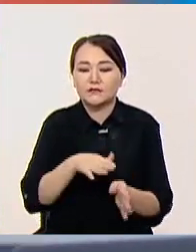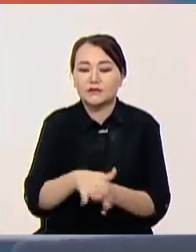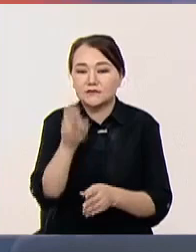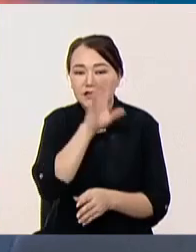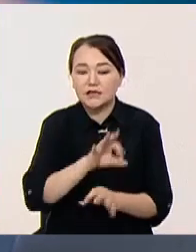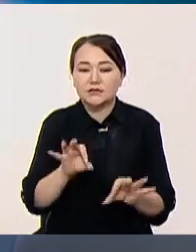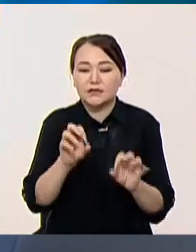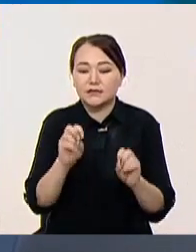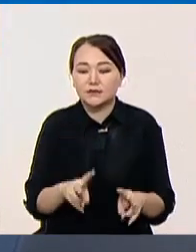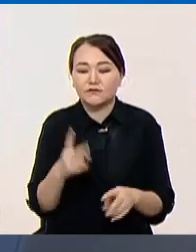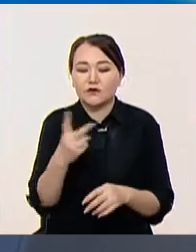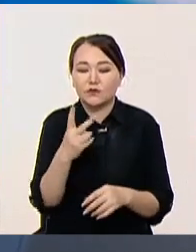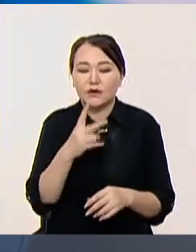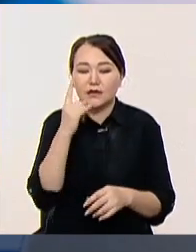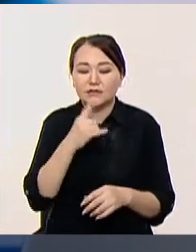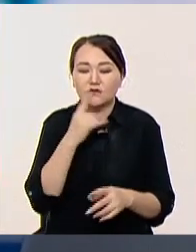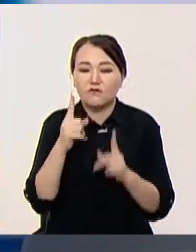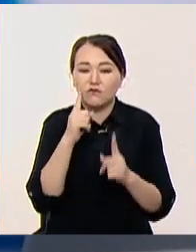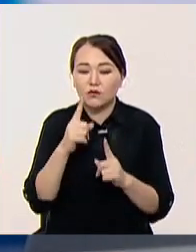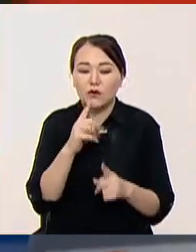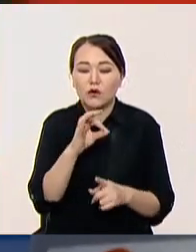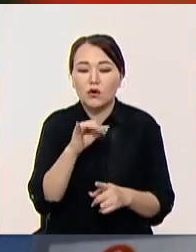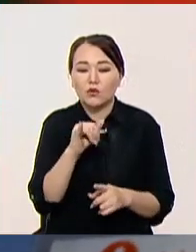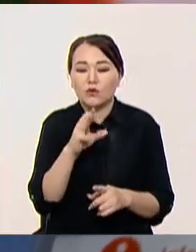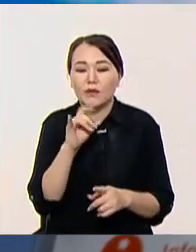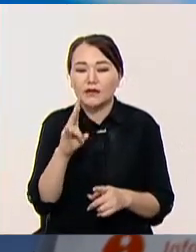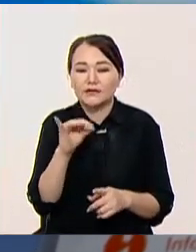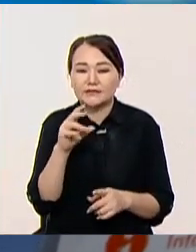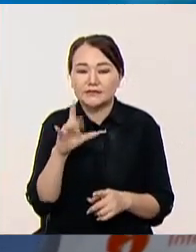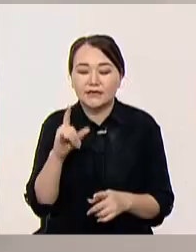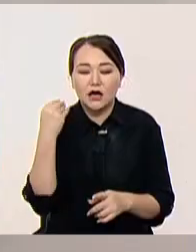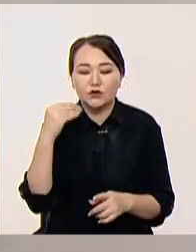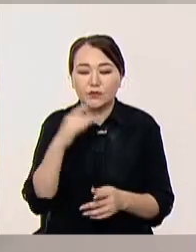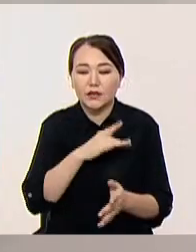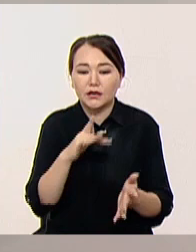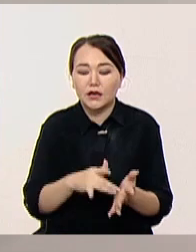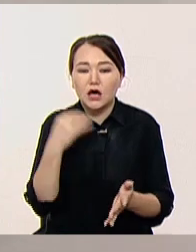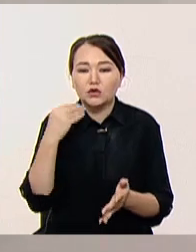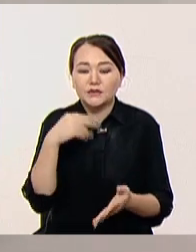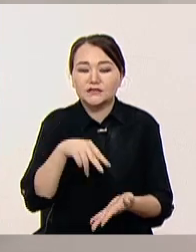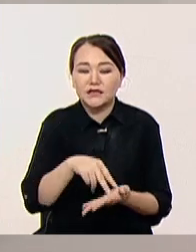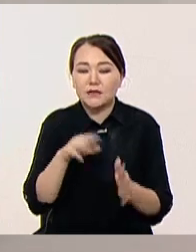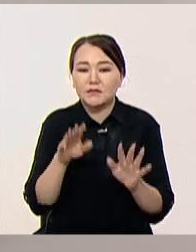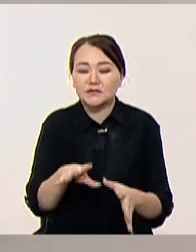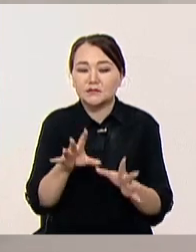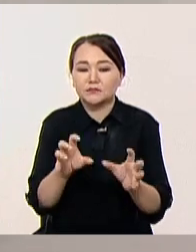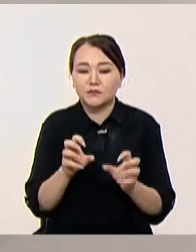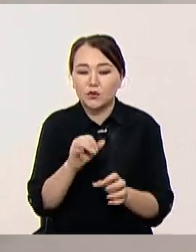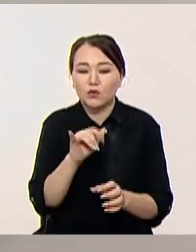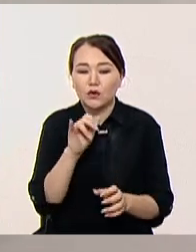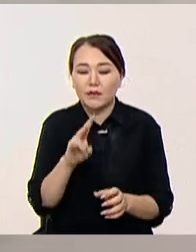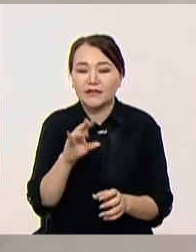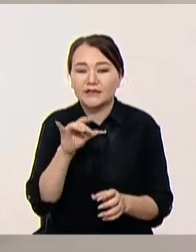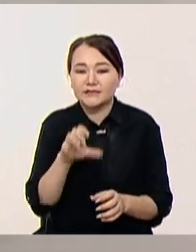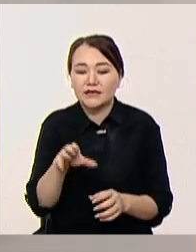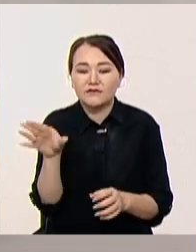рассказали эксперты на 2-м казахстанском форуме урбанистов в Актобе. Актобе стал местом притяжения урбанистов со всего